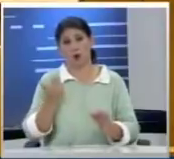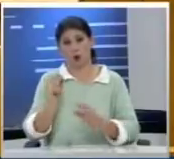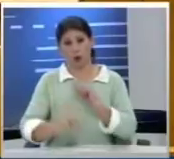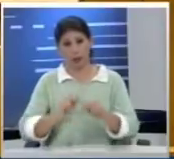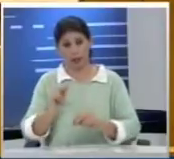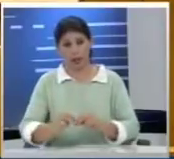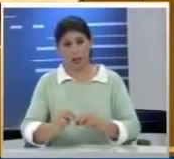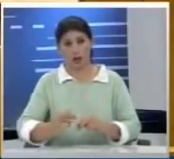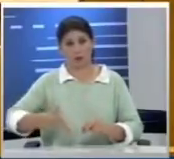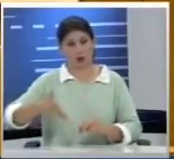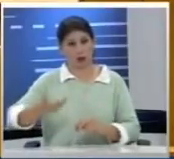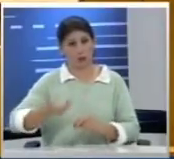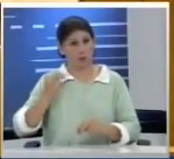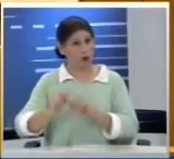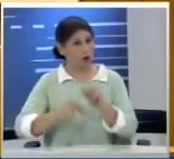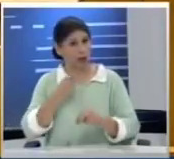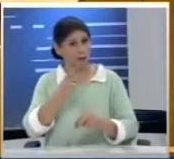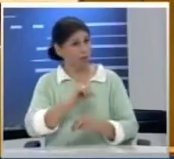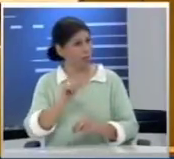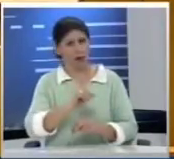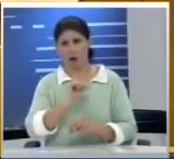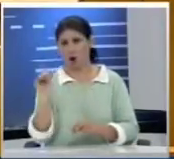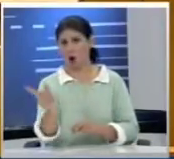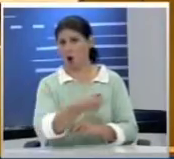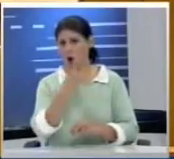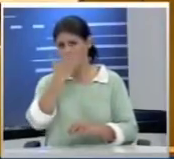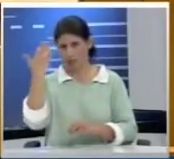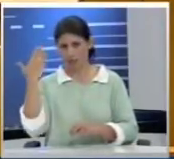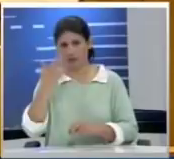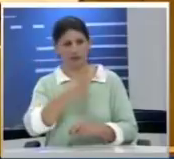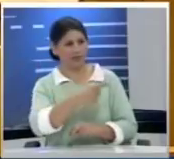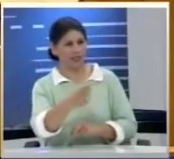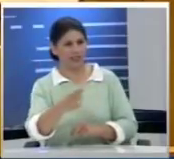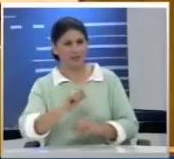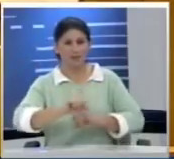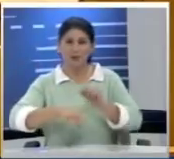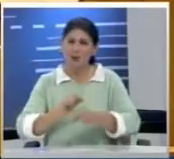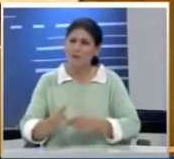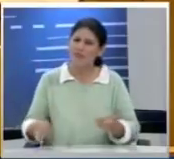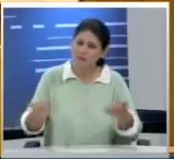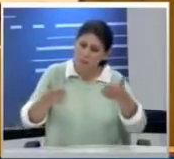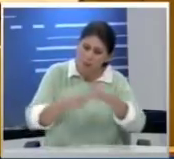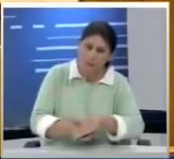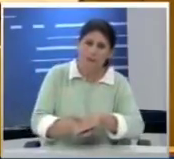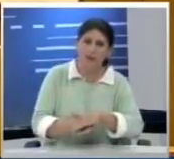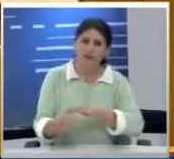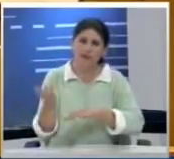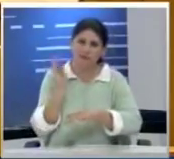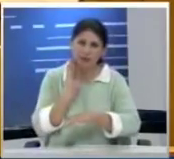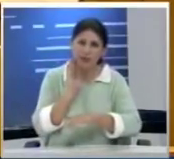Μητσοτάκης σε προεκλογική του συνέντευξη είπε, δεν είναι όλοι αθώοι. Τώρα βλέπει εσάς να προσπαθείτε να το θάψετε πίσω από την